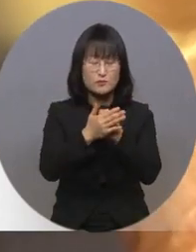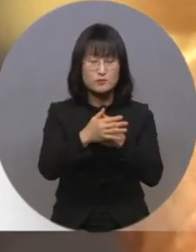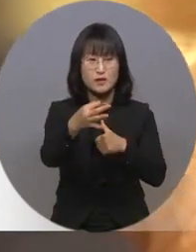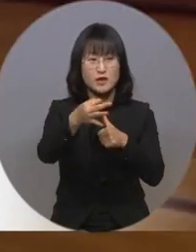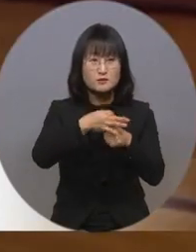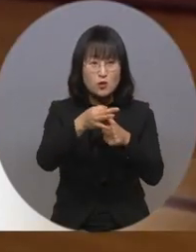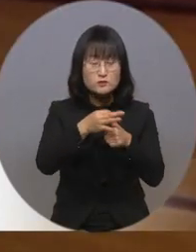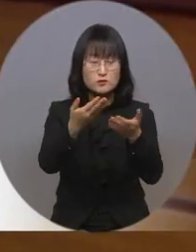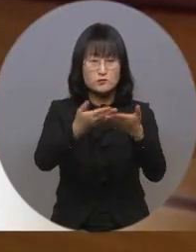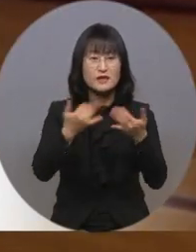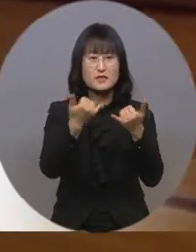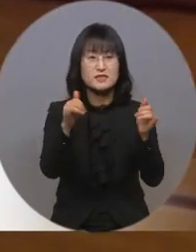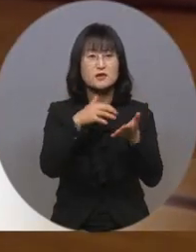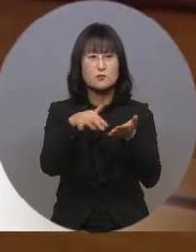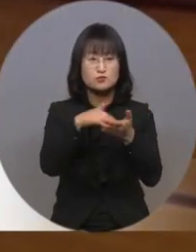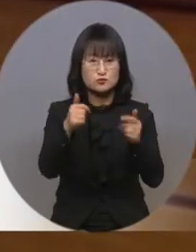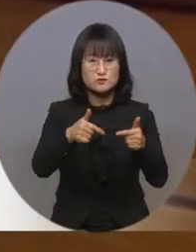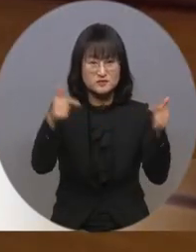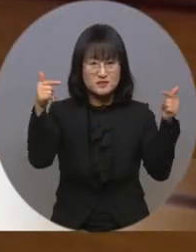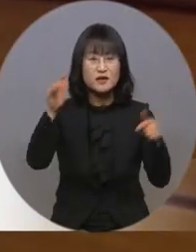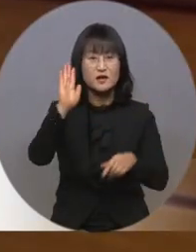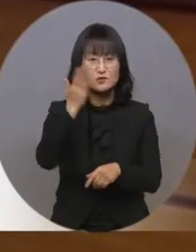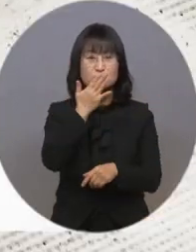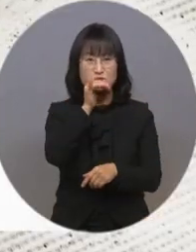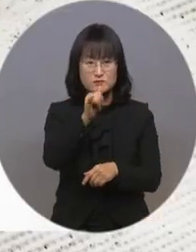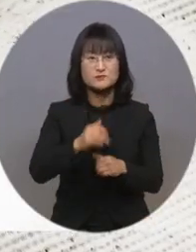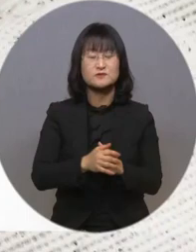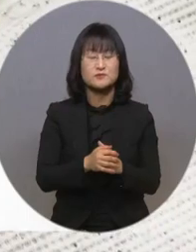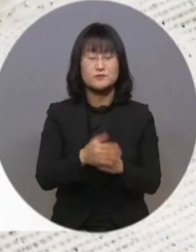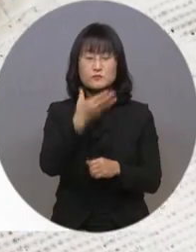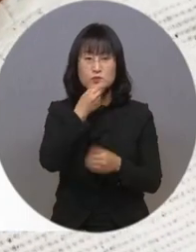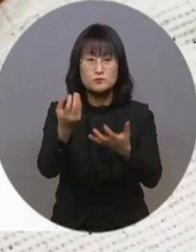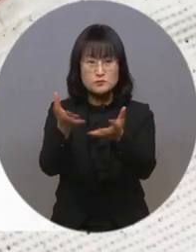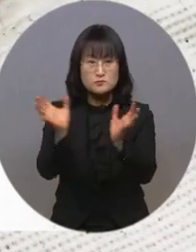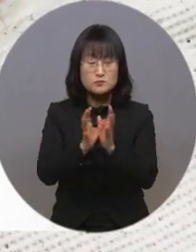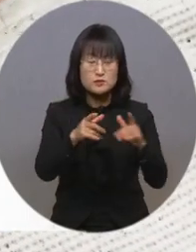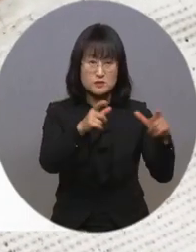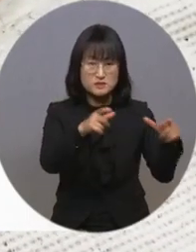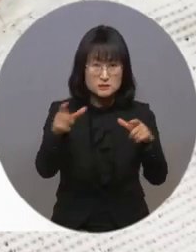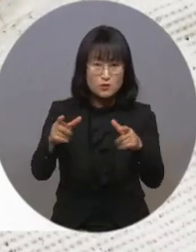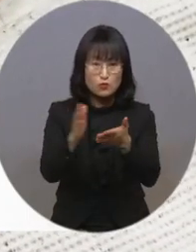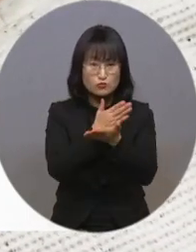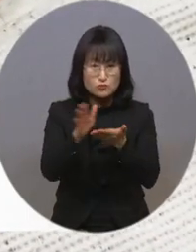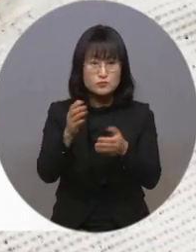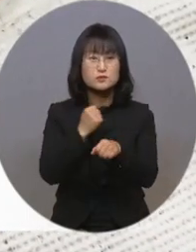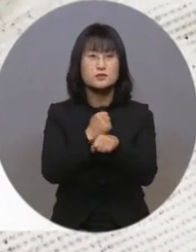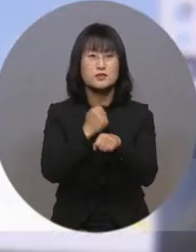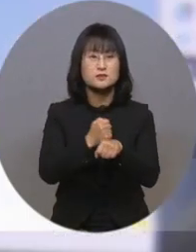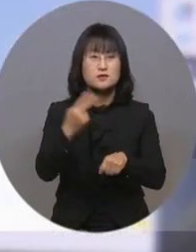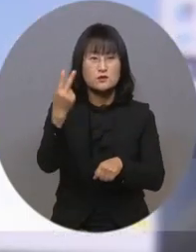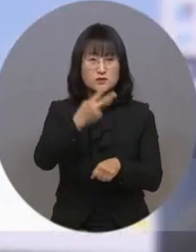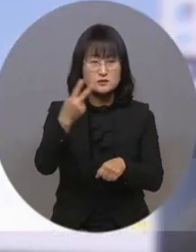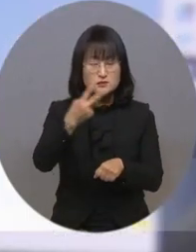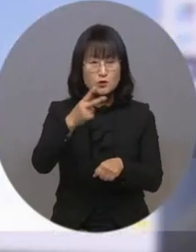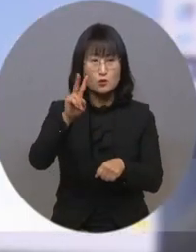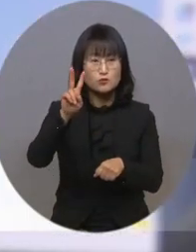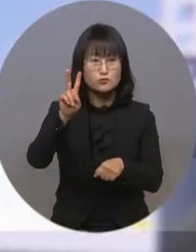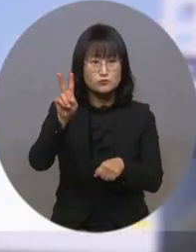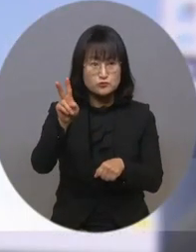기준이 완화되는 효과를 기대할 수 있습니다. 복지부는 지역별로 구분해 현재 2,900만